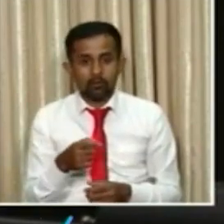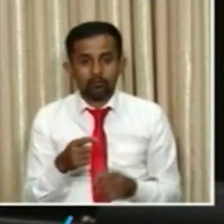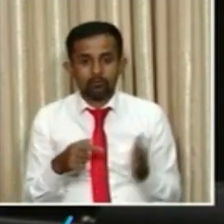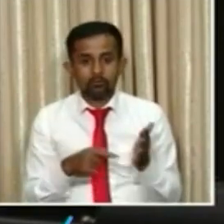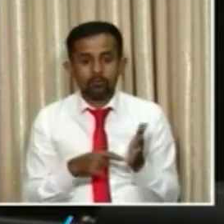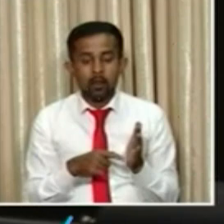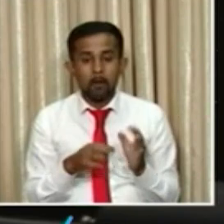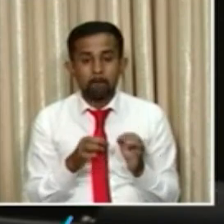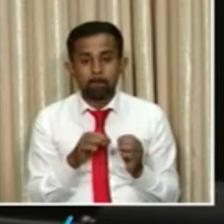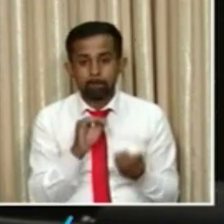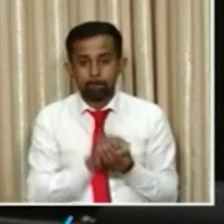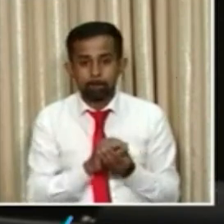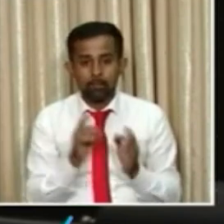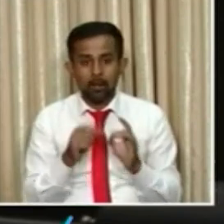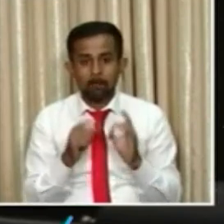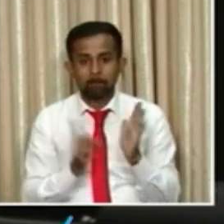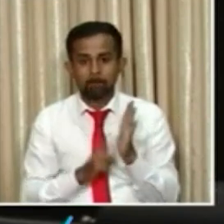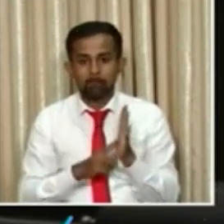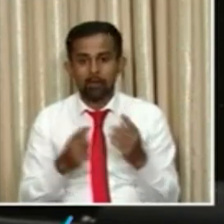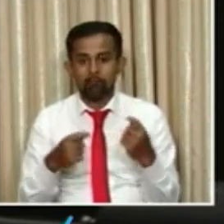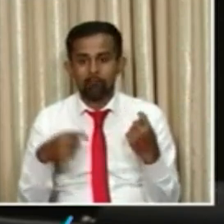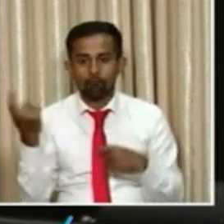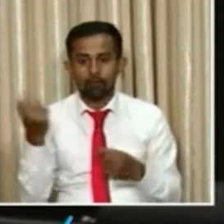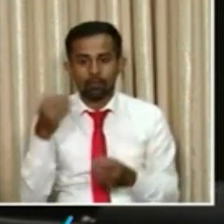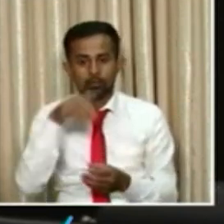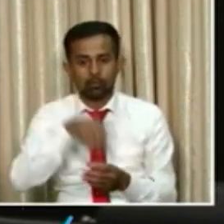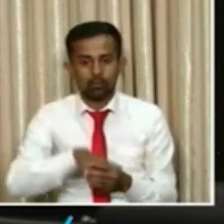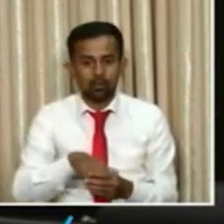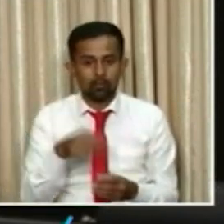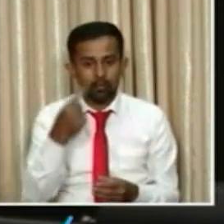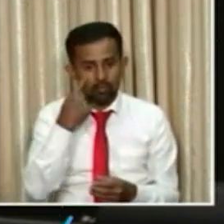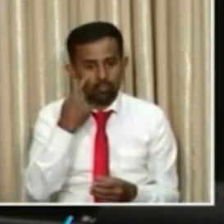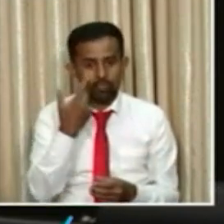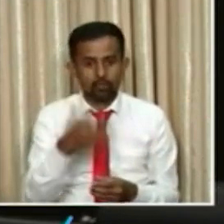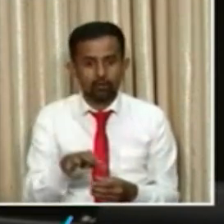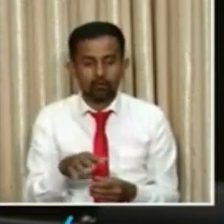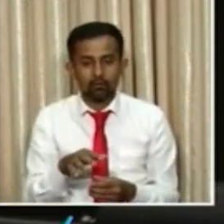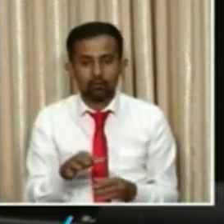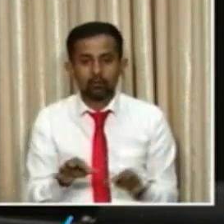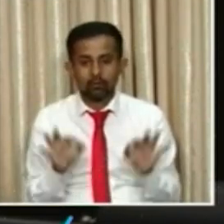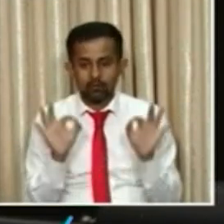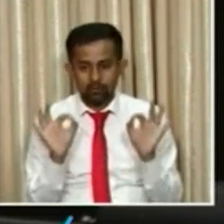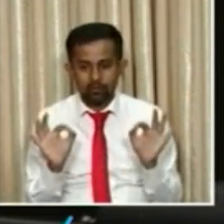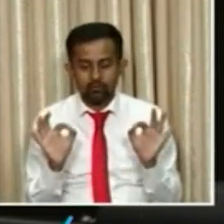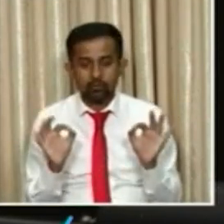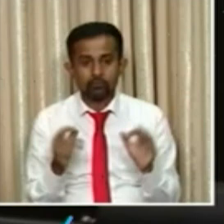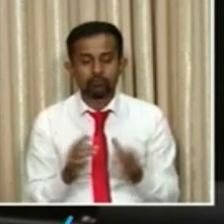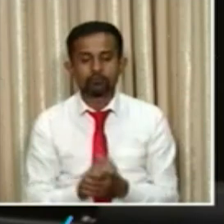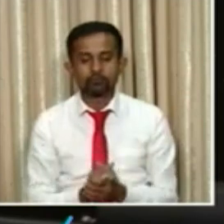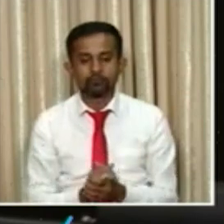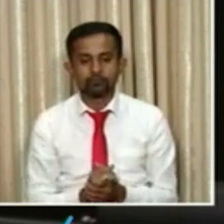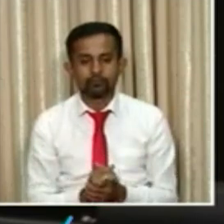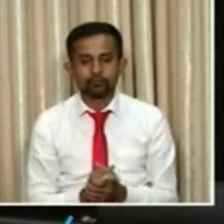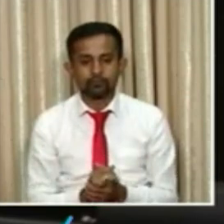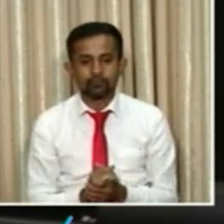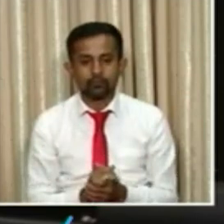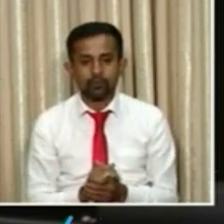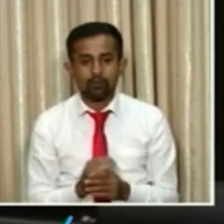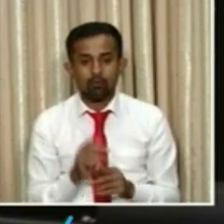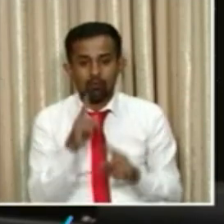භාණ්ඩාගාර බිල්පත් වෙන්දේසිය තුල අපි දැක්කා ඉතාම හොඳ ප්‍රතිචාරයක්. ඒ අනුව